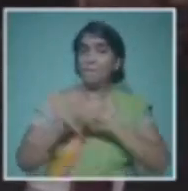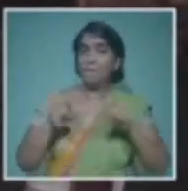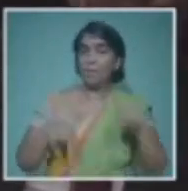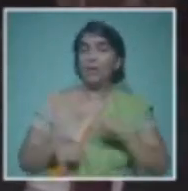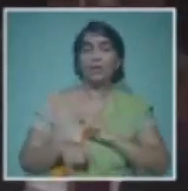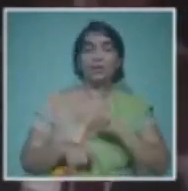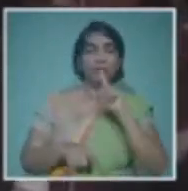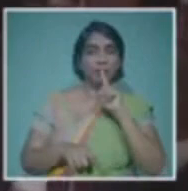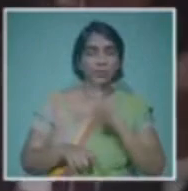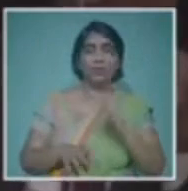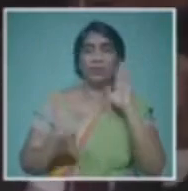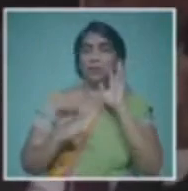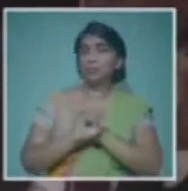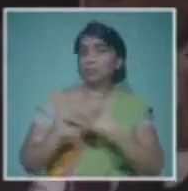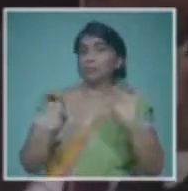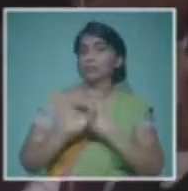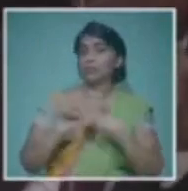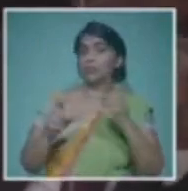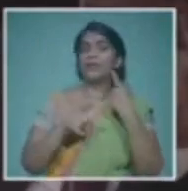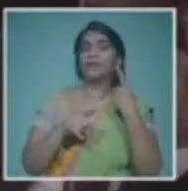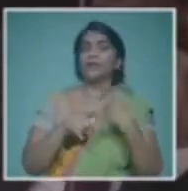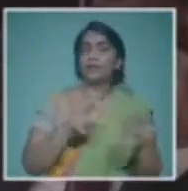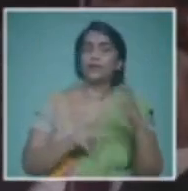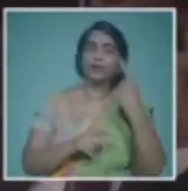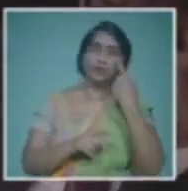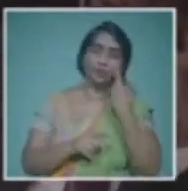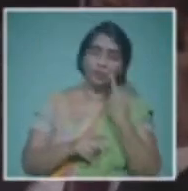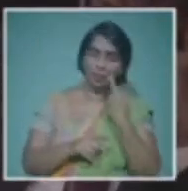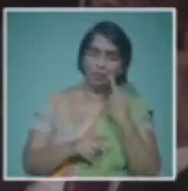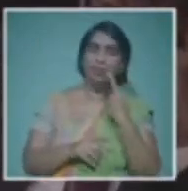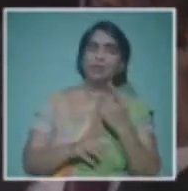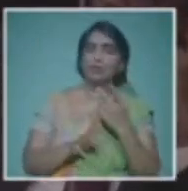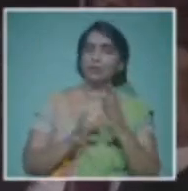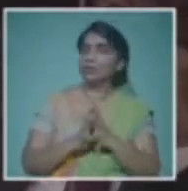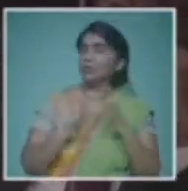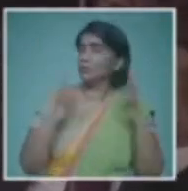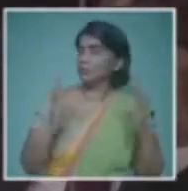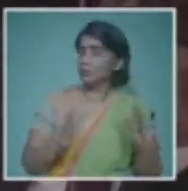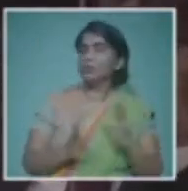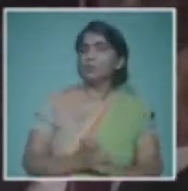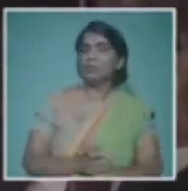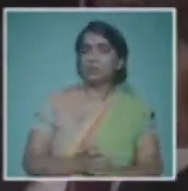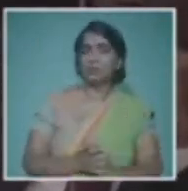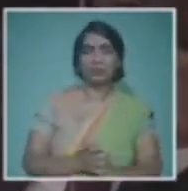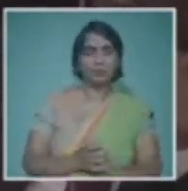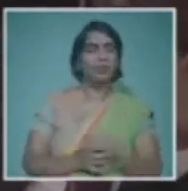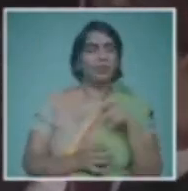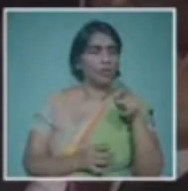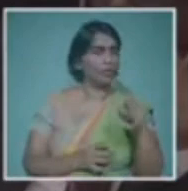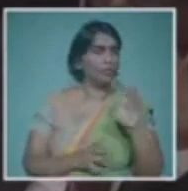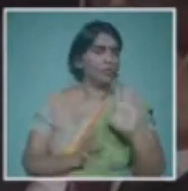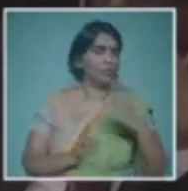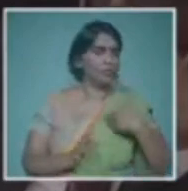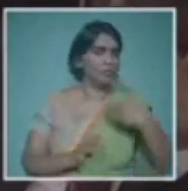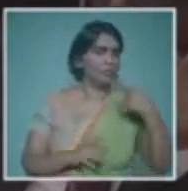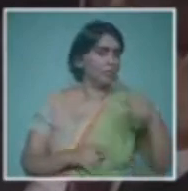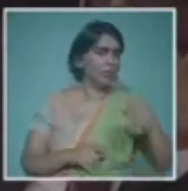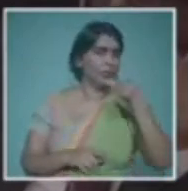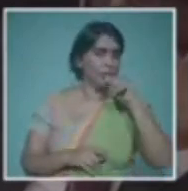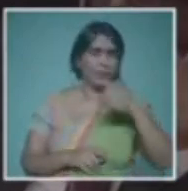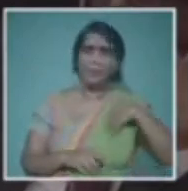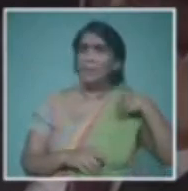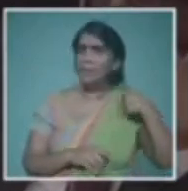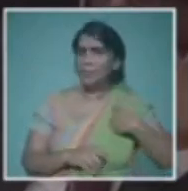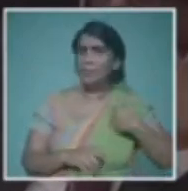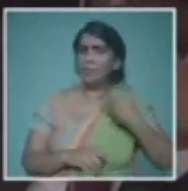නගන්නේ ප්‍රචාරය සඳහා පමණයි මම කනගාටු වෙනවා. It's a very very senior member. I have served in the committee. He has served in